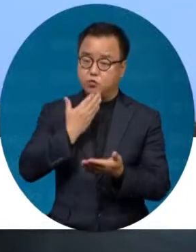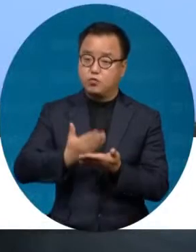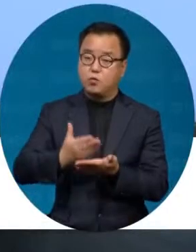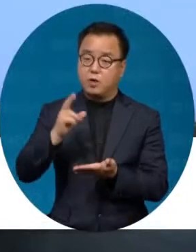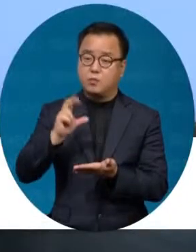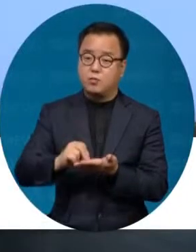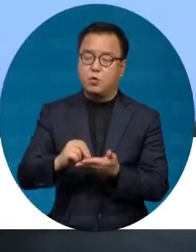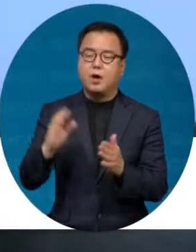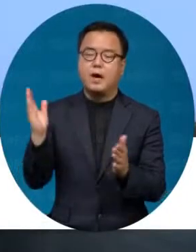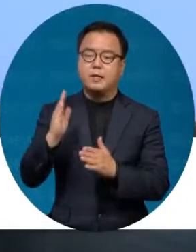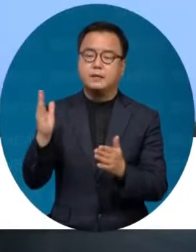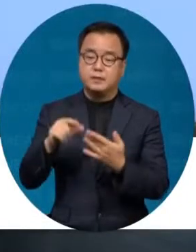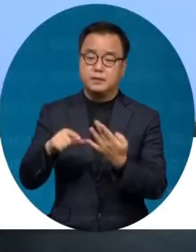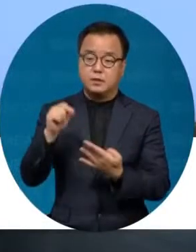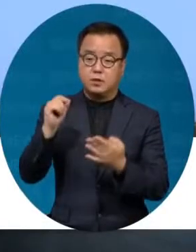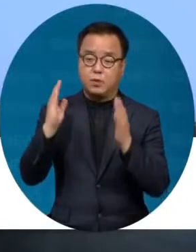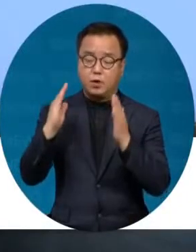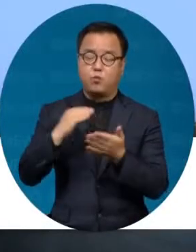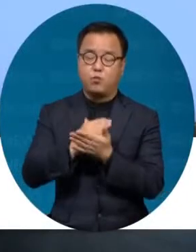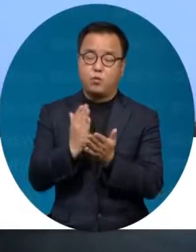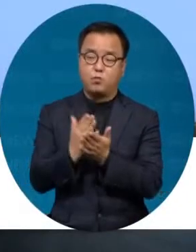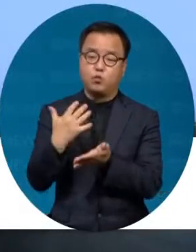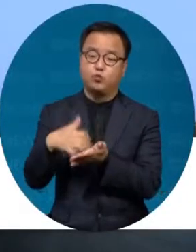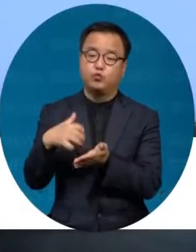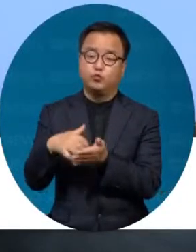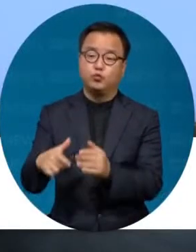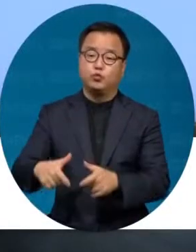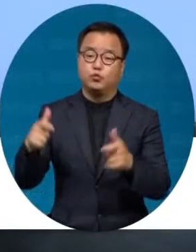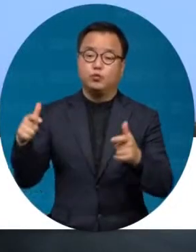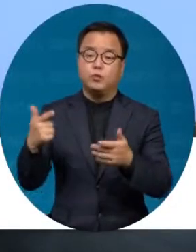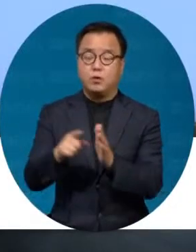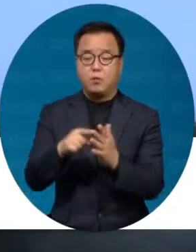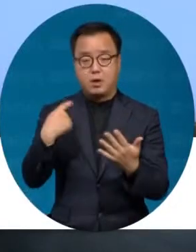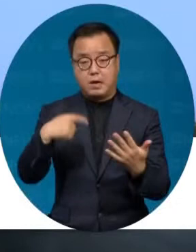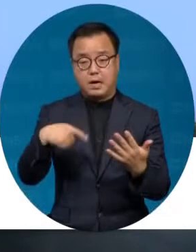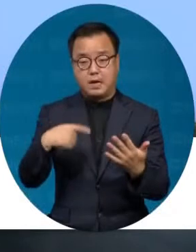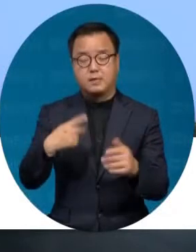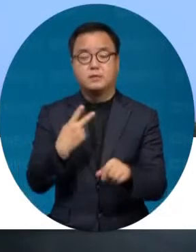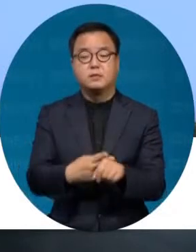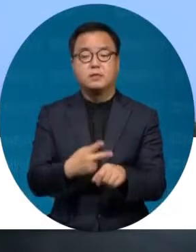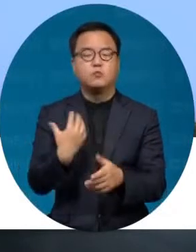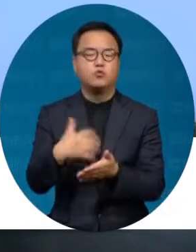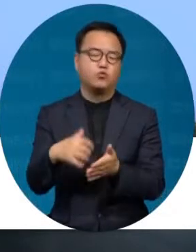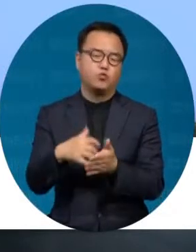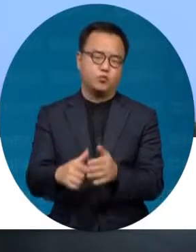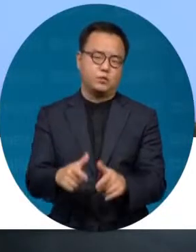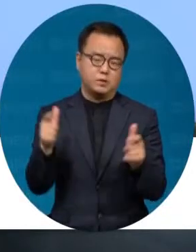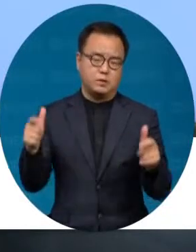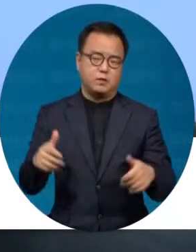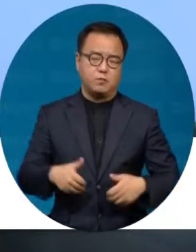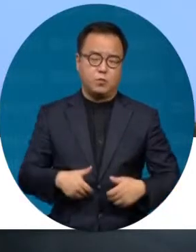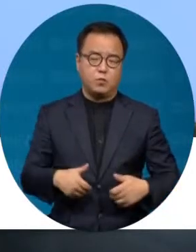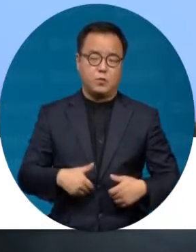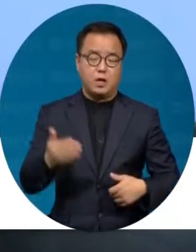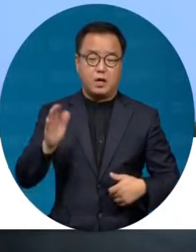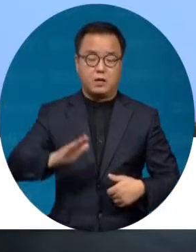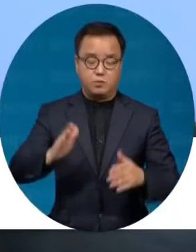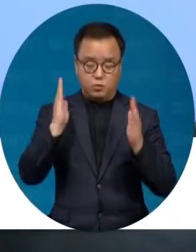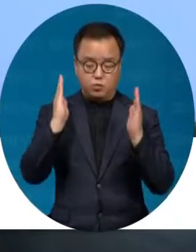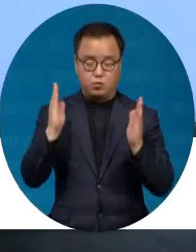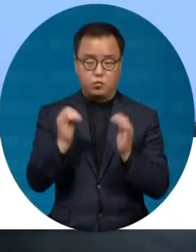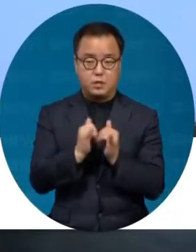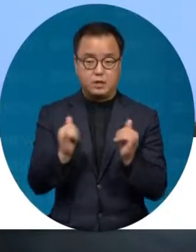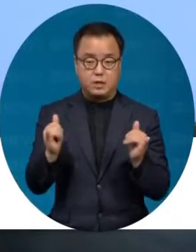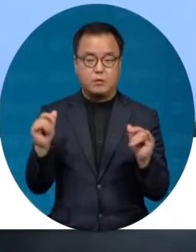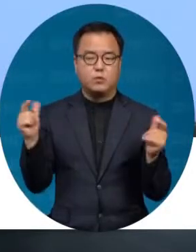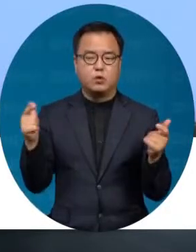학생들이 선택할 수 있는 과목이 늘어나 려면 가르칠 수 있는 선생님도 늘어나야 겠죠 하지만 이제 학령인구 는 줄어든 상황에서